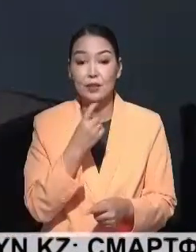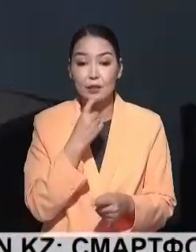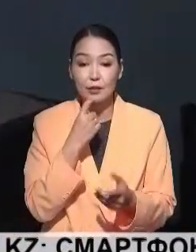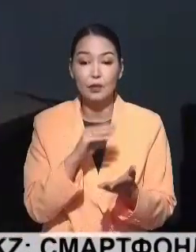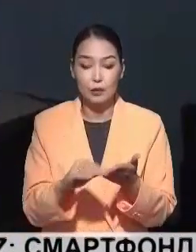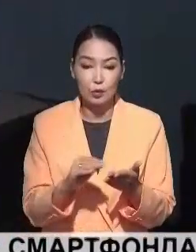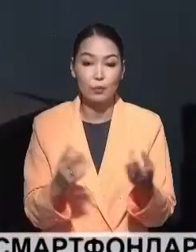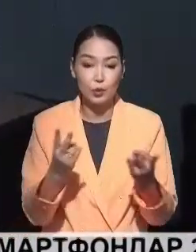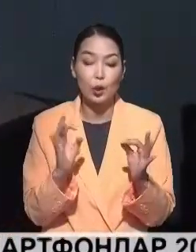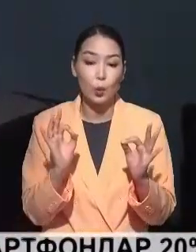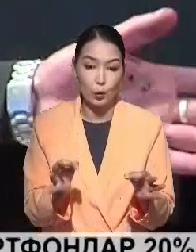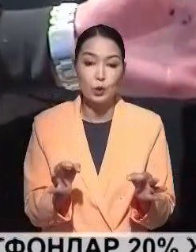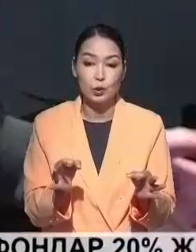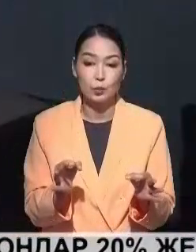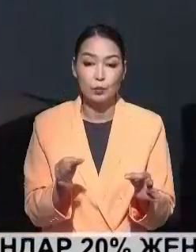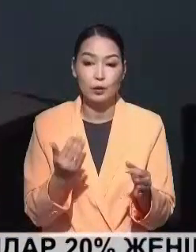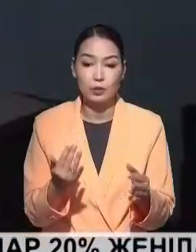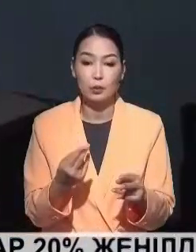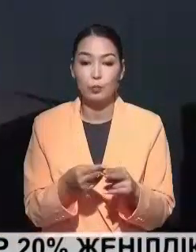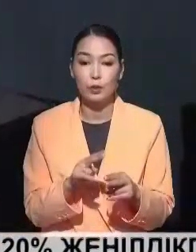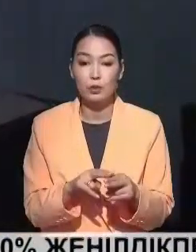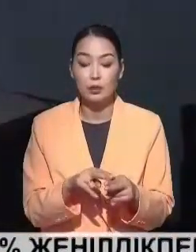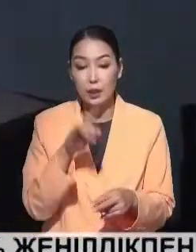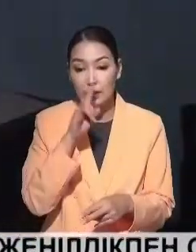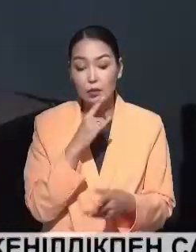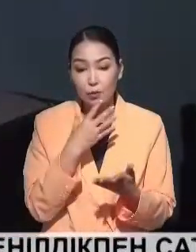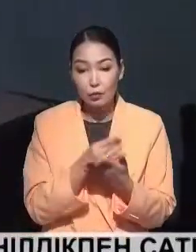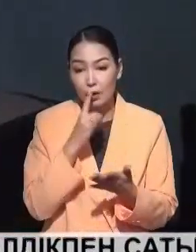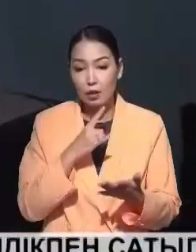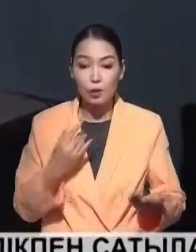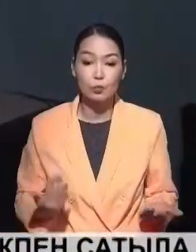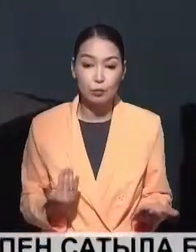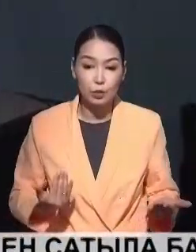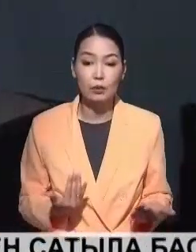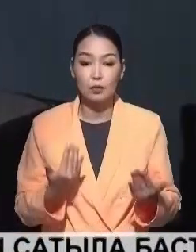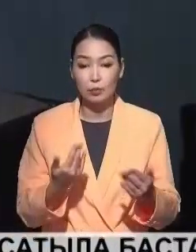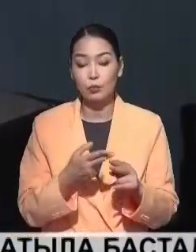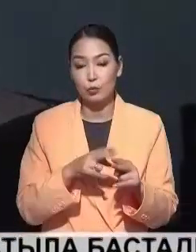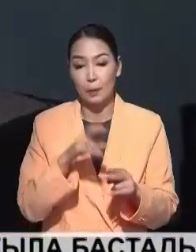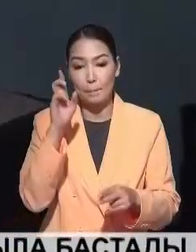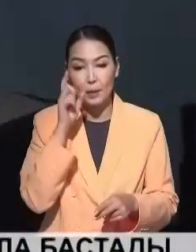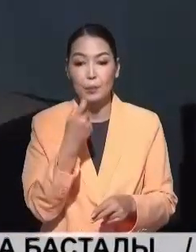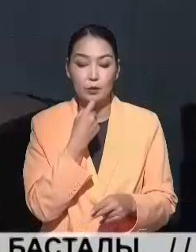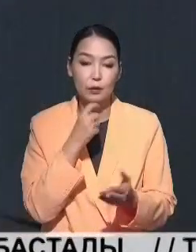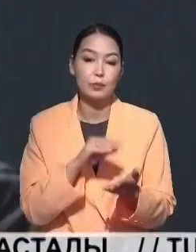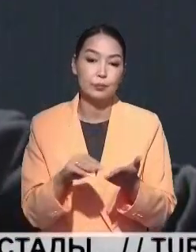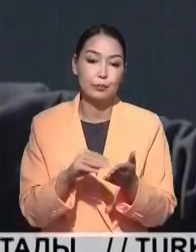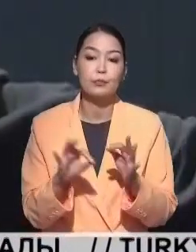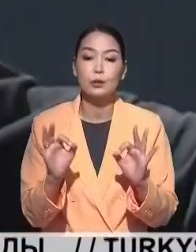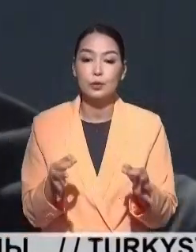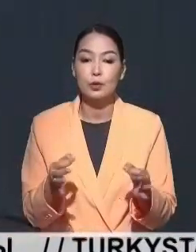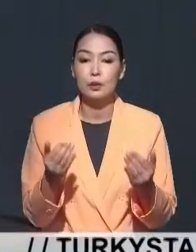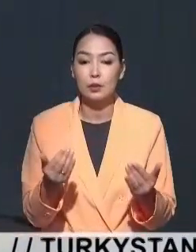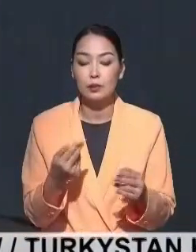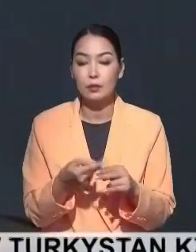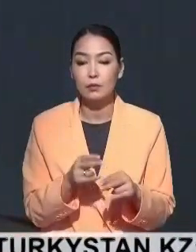дұрыс, өте дұрыс. Оны өз Қазақстанымызда тұрып отырып, өзіміздің тілімізді сақтап жүрген дұрыс енді. Қиын